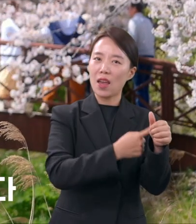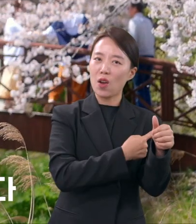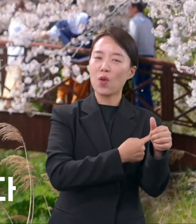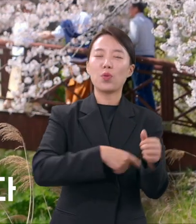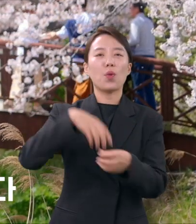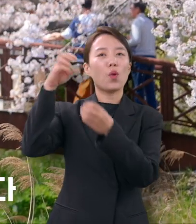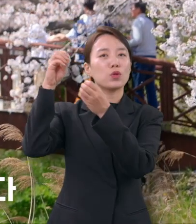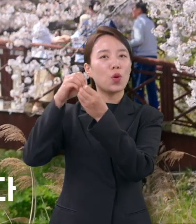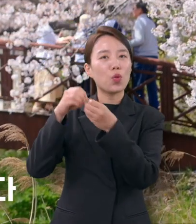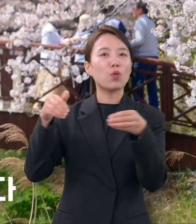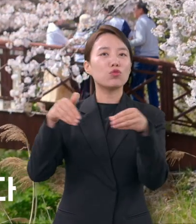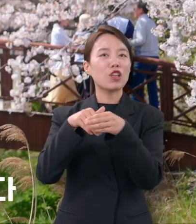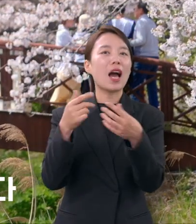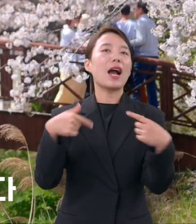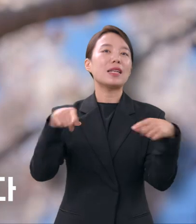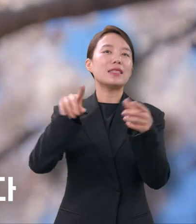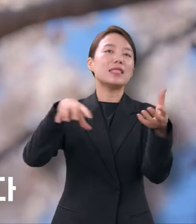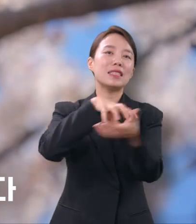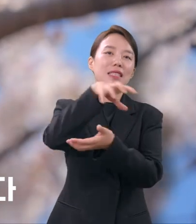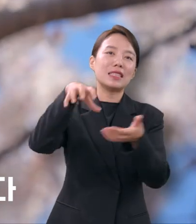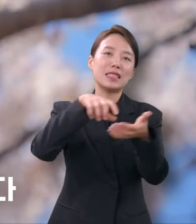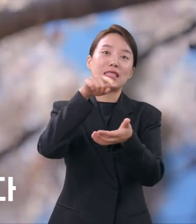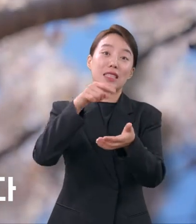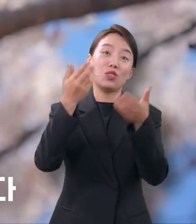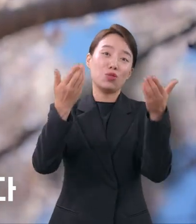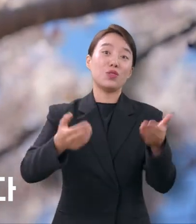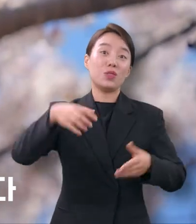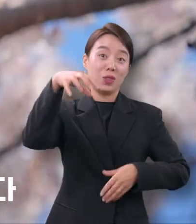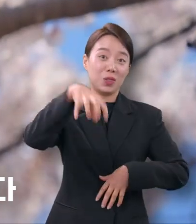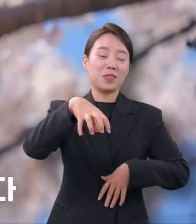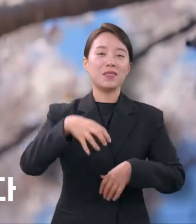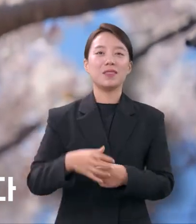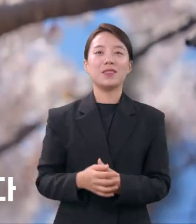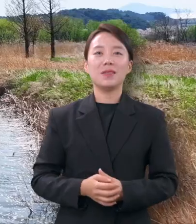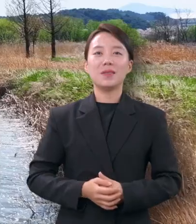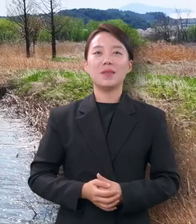자연과 전통문화가 함께 있는 이상적인 휴양지입니다.